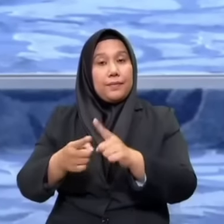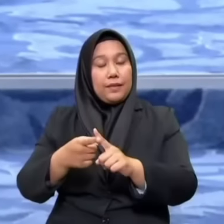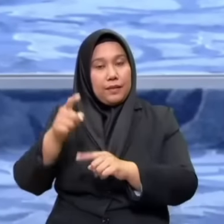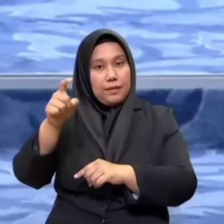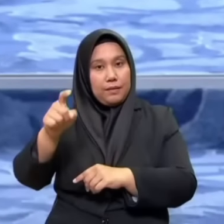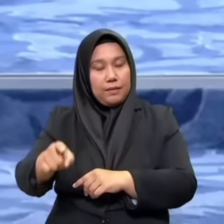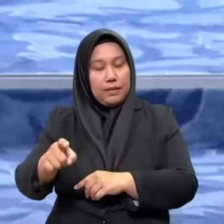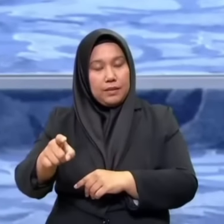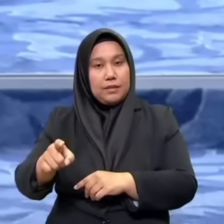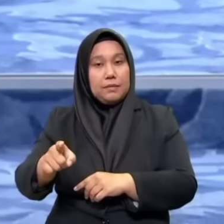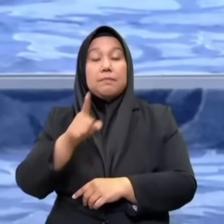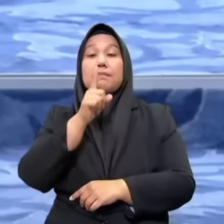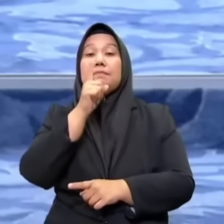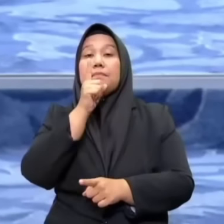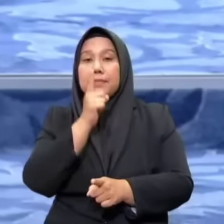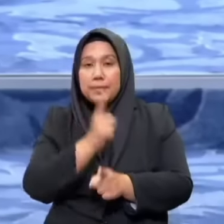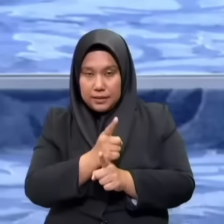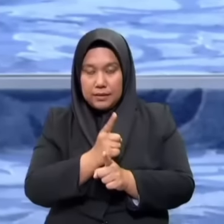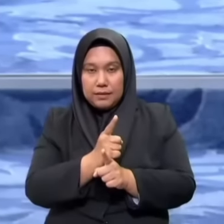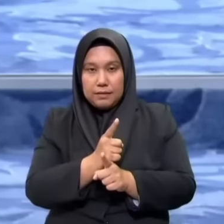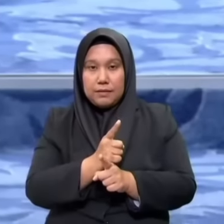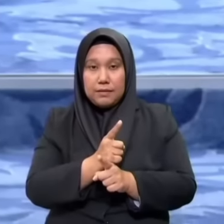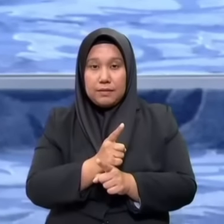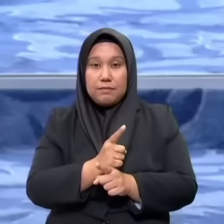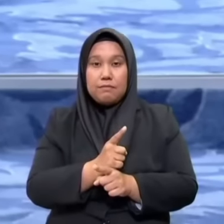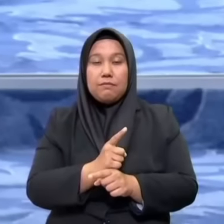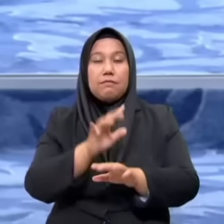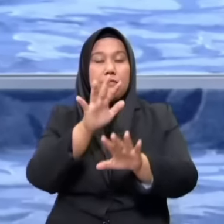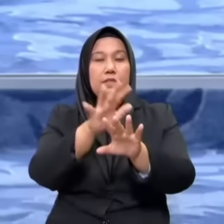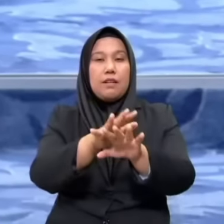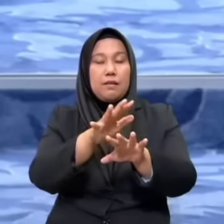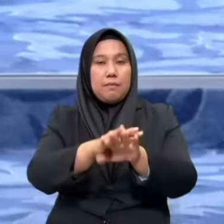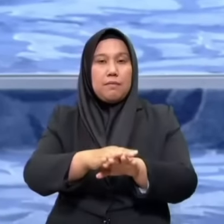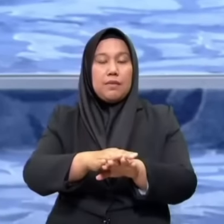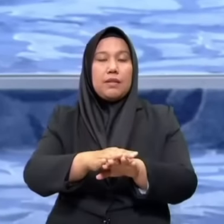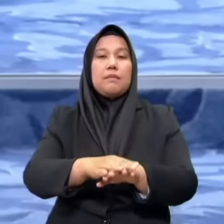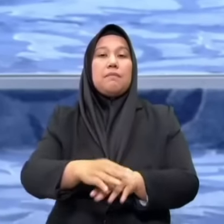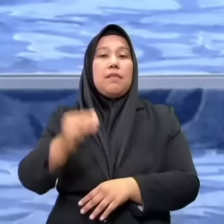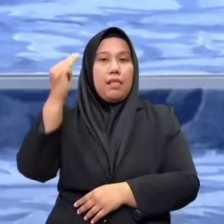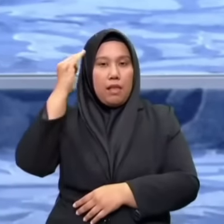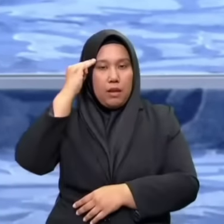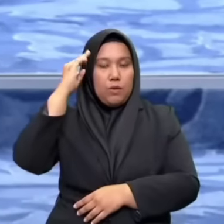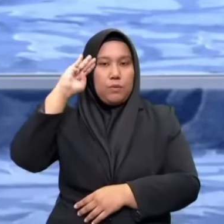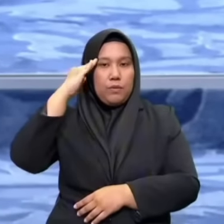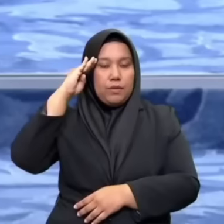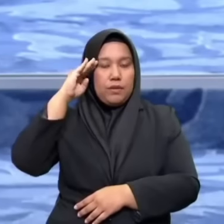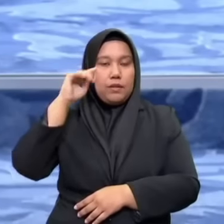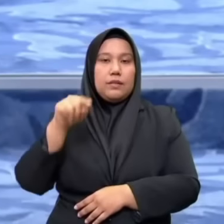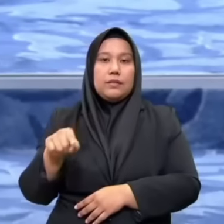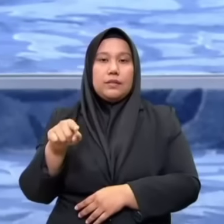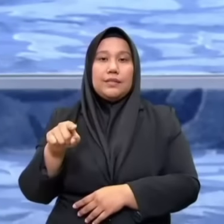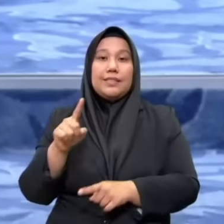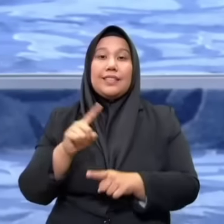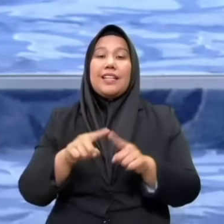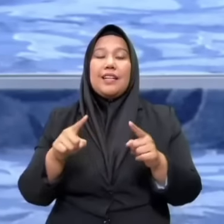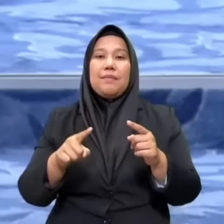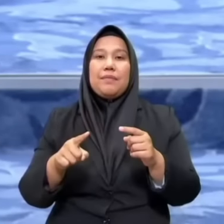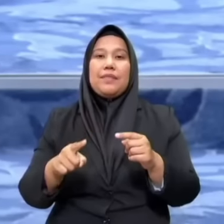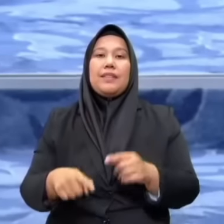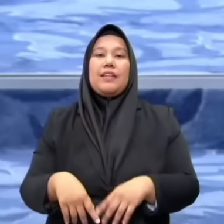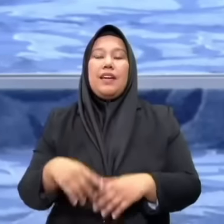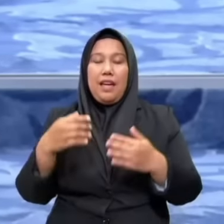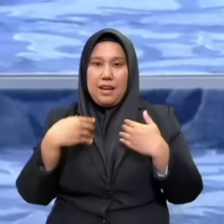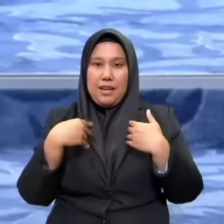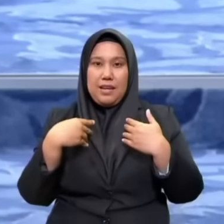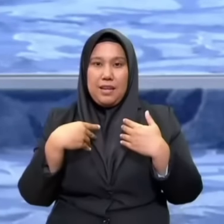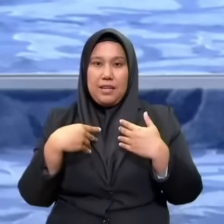Memang benar majoriti adalah Melayu Bumiputera. Tetapi dalam kategori miskin itu, ada kadar yang lebih paling